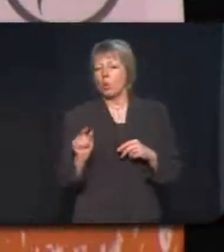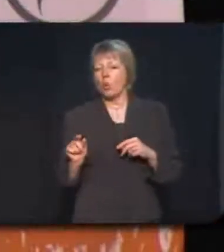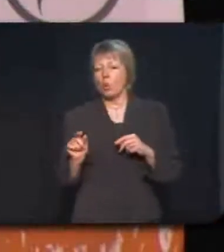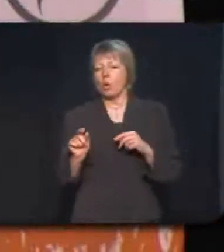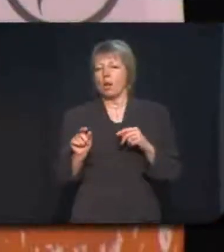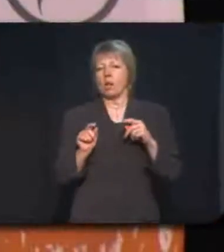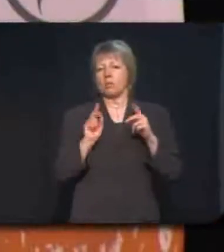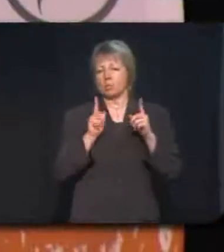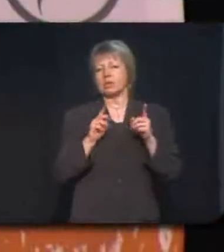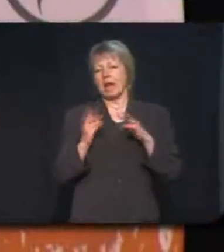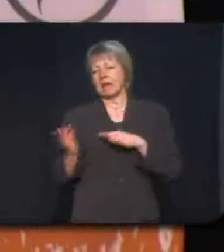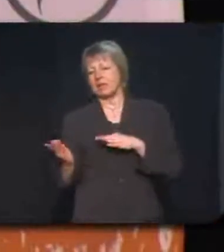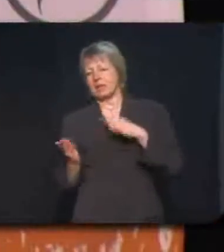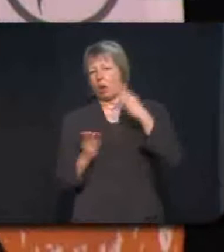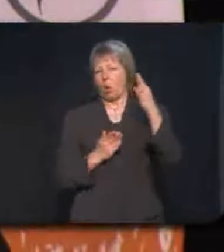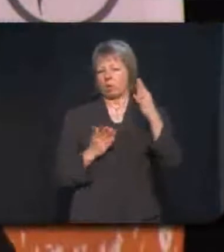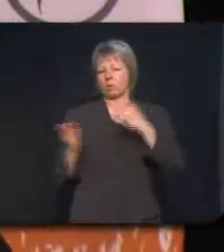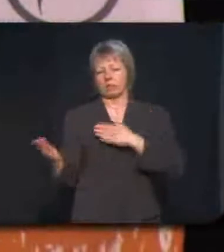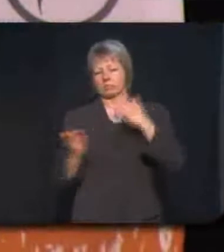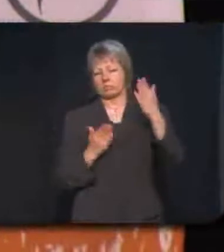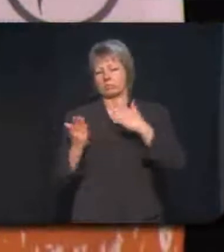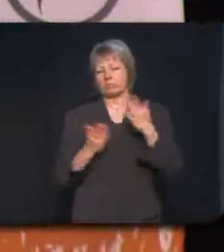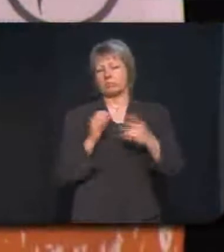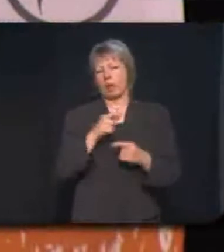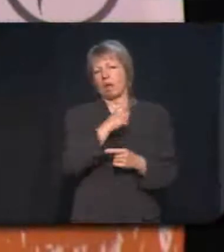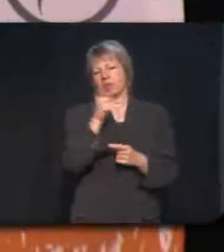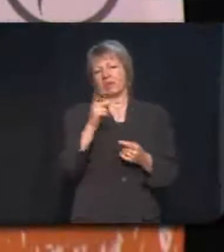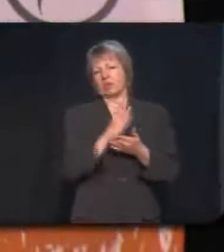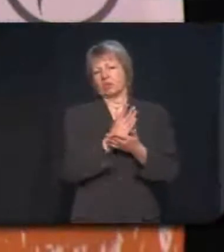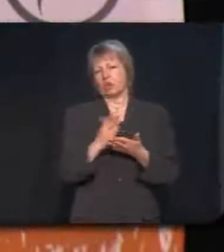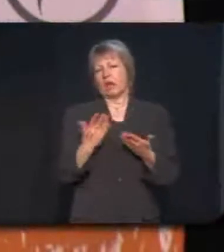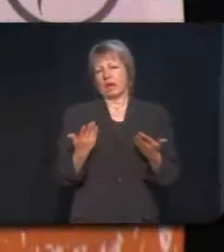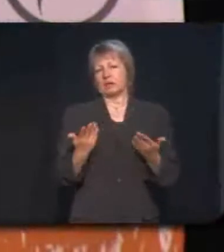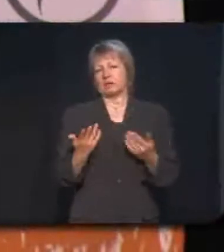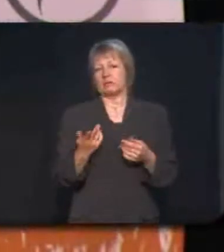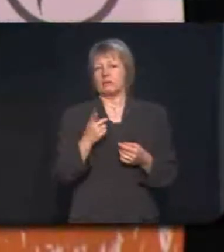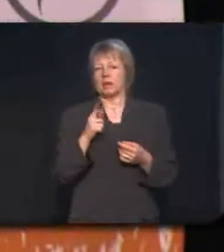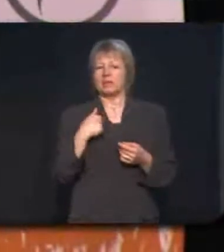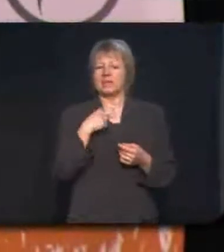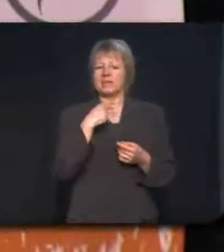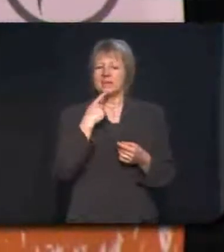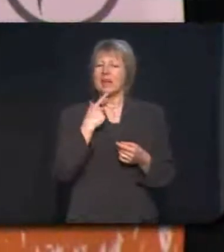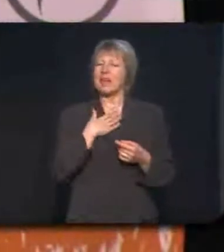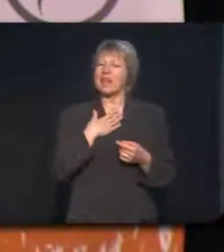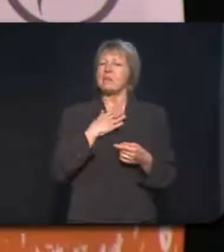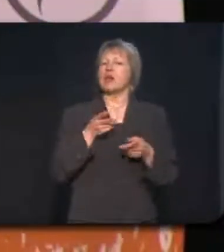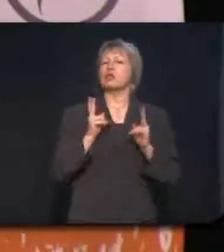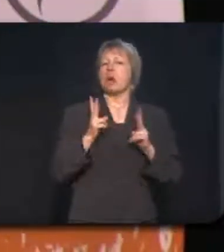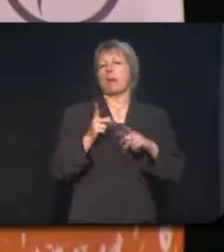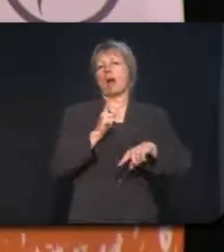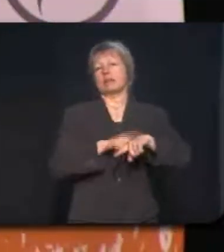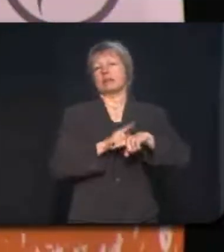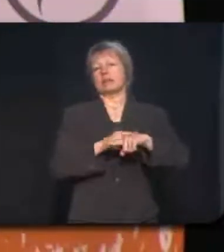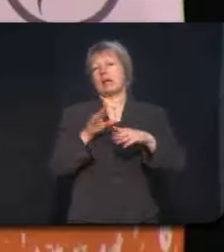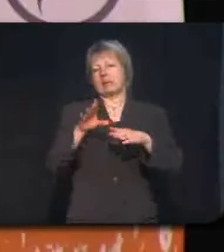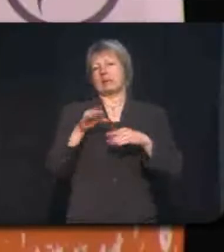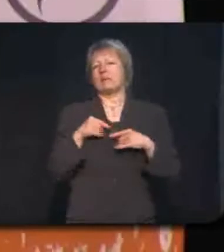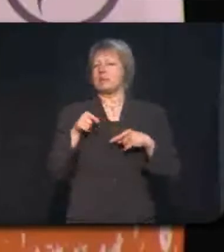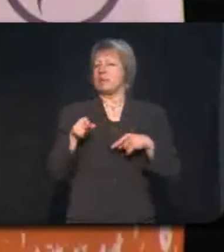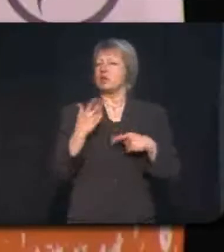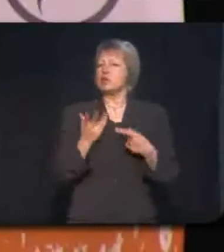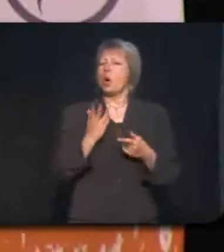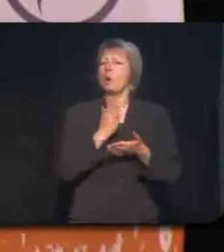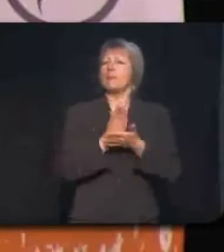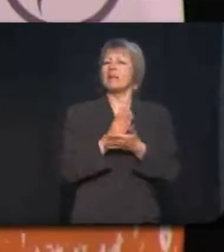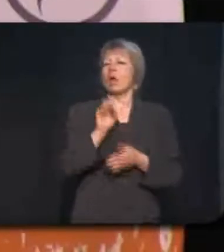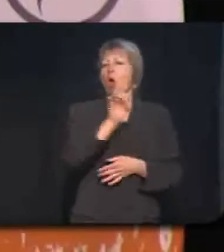modulenmäßig ab und da könnt ihr euch entscheiden was wir wollen ich würde allerdings sehr dafür plädieren dass wir den das Modul mit der Normalzeit annehmen weil das die mitteleuropäische Zeit